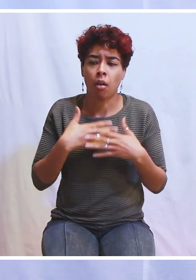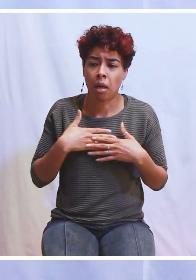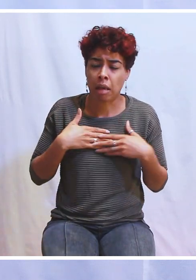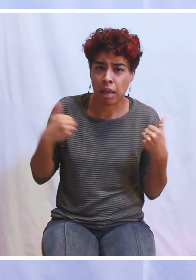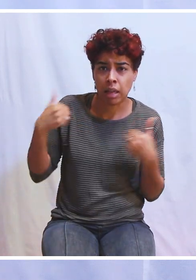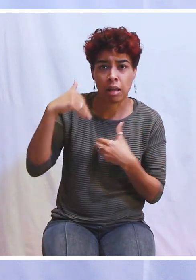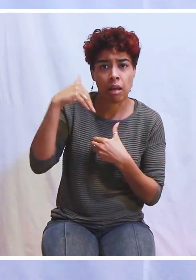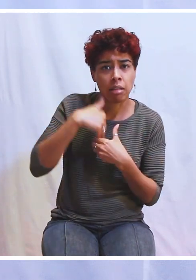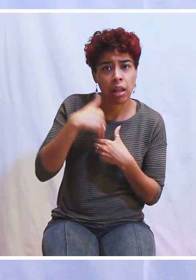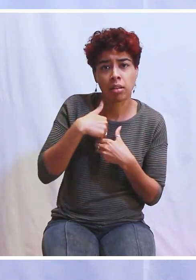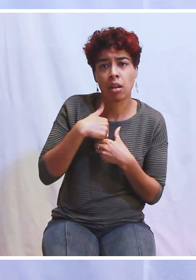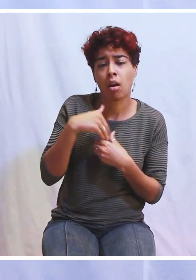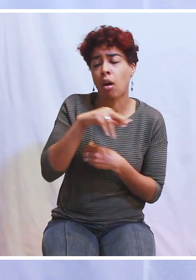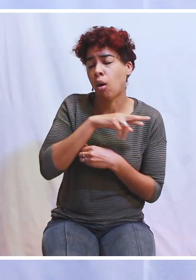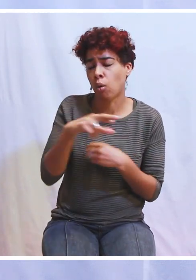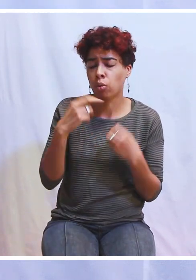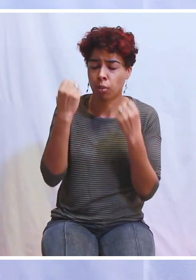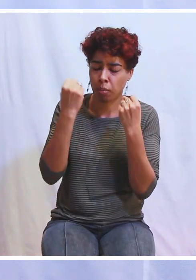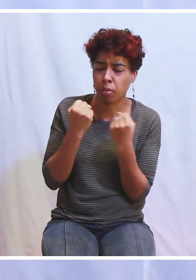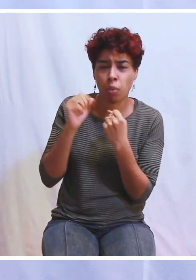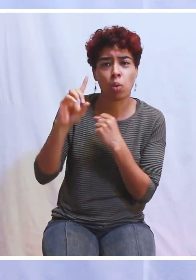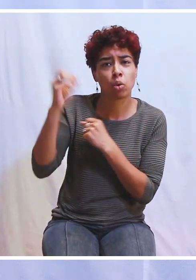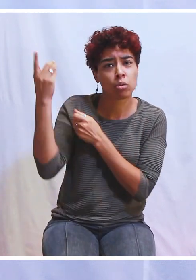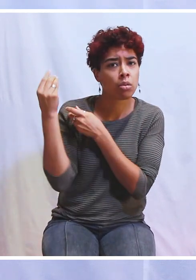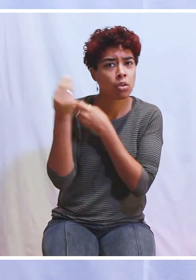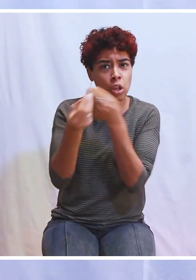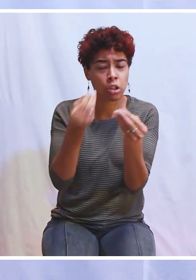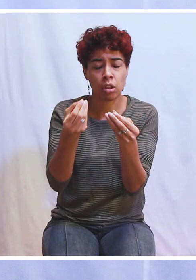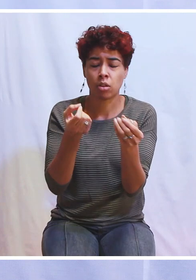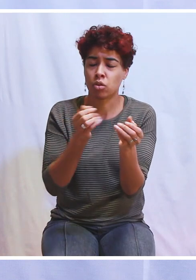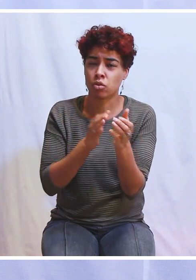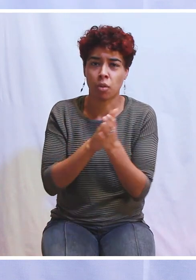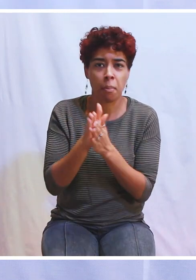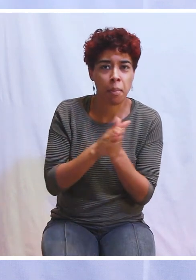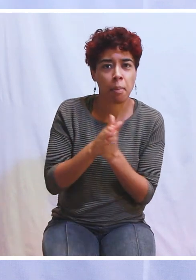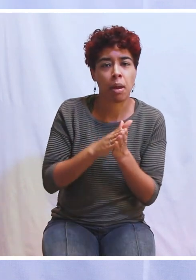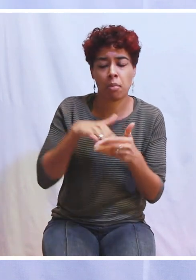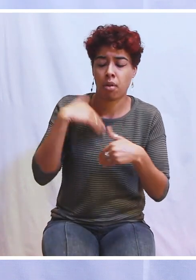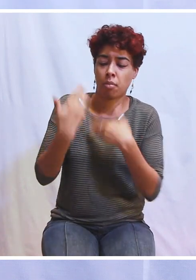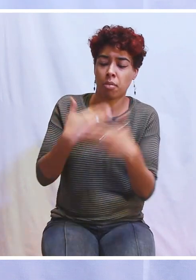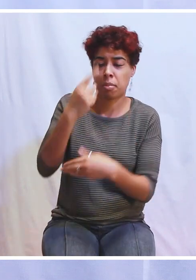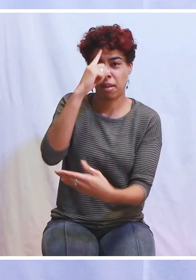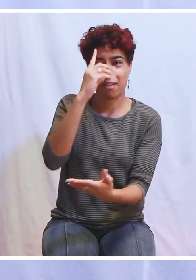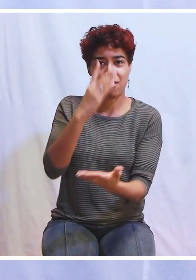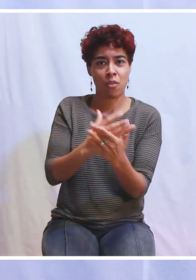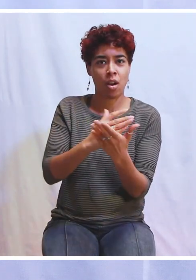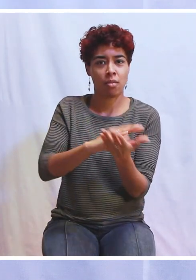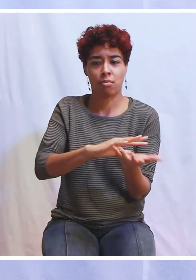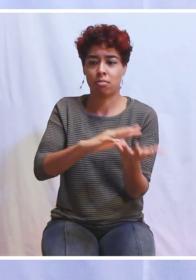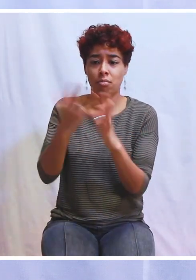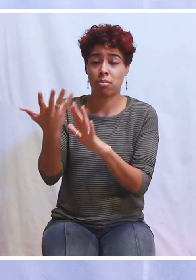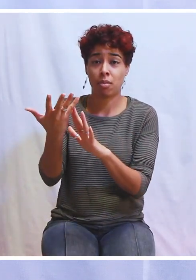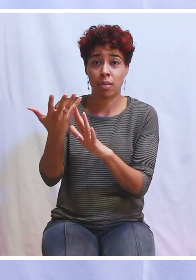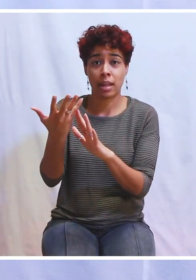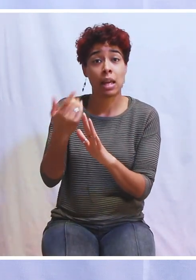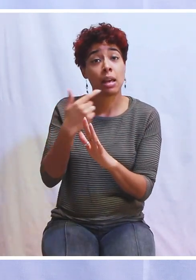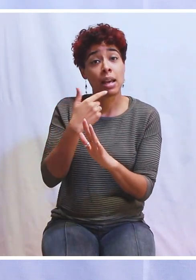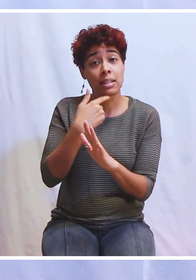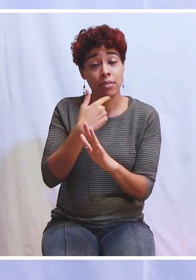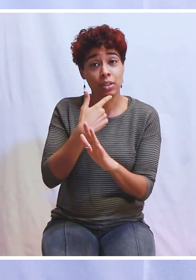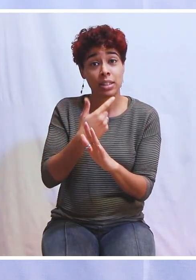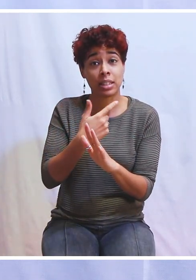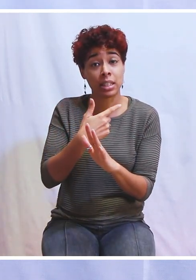guérie intérieurement, recevoir des paroles de Dieu qui vont le stimuler, qui vont le faire avancer dans sa foi. Et ça demande un